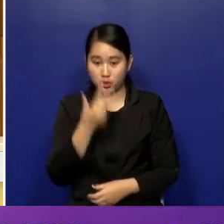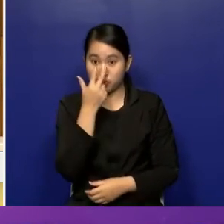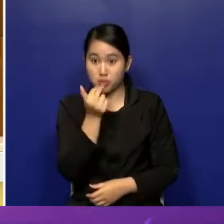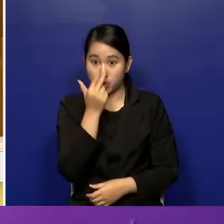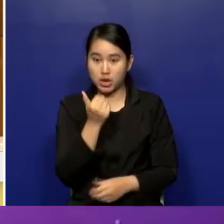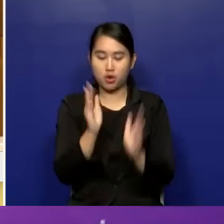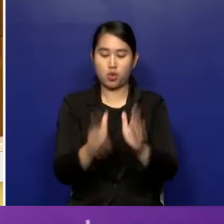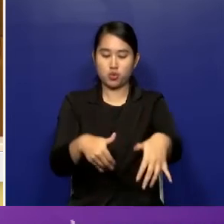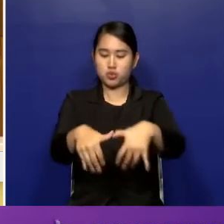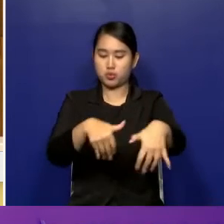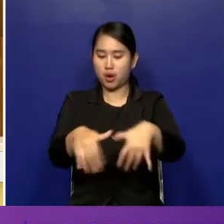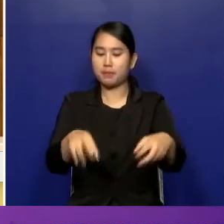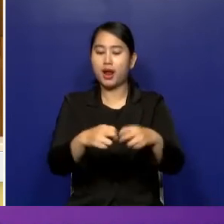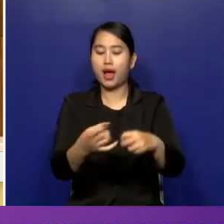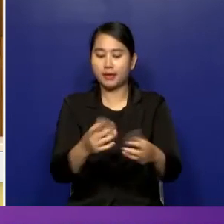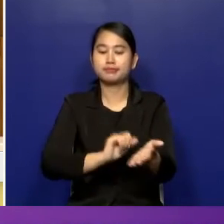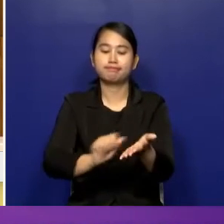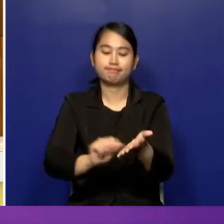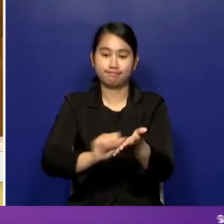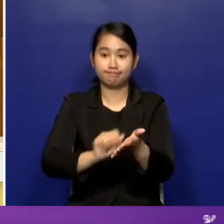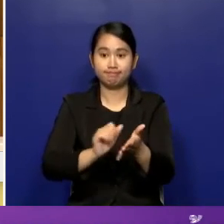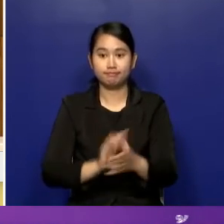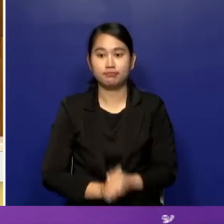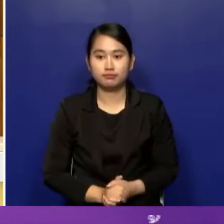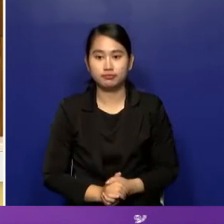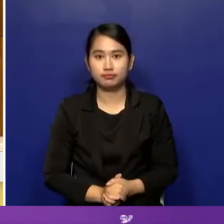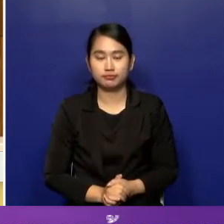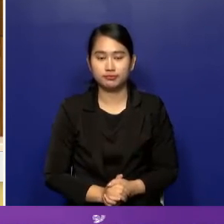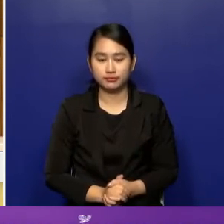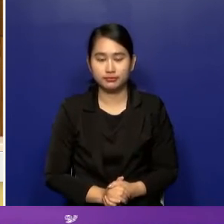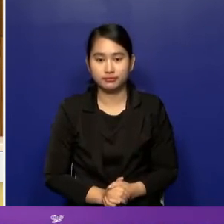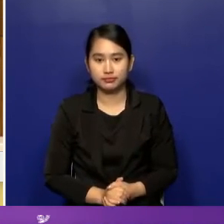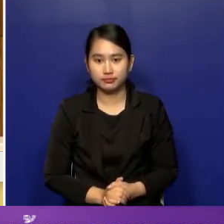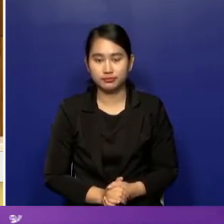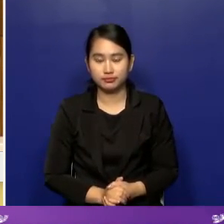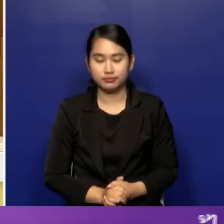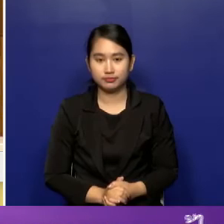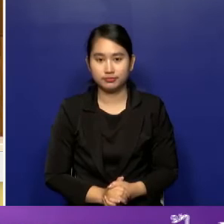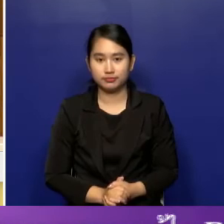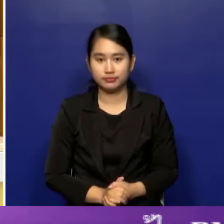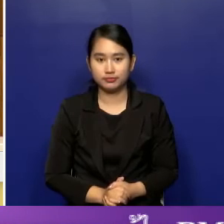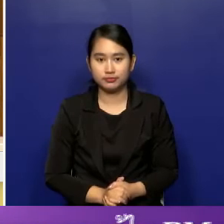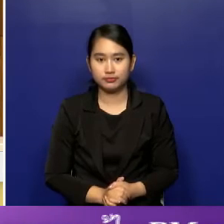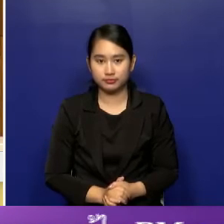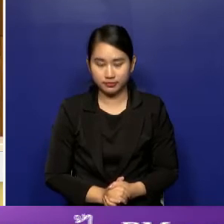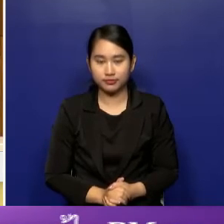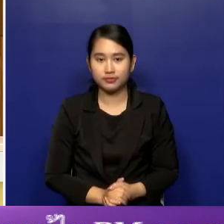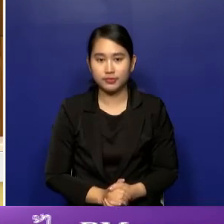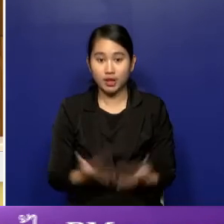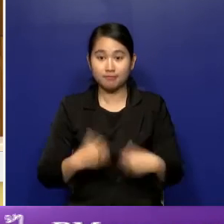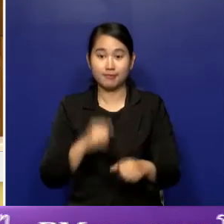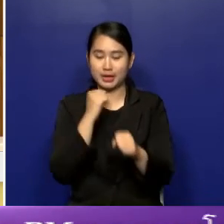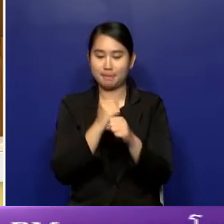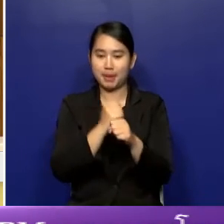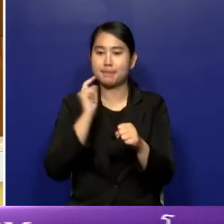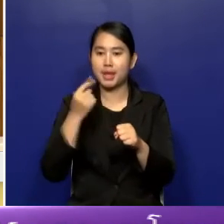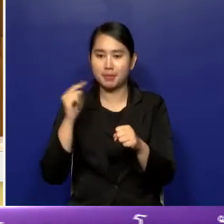ชนเขามีปัหาอะไรก็แกปหใหเขานะครับตรงนั้น พร้มกทำอะไรที่มใหม่ให้เกิดขนใปเทศ